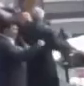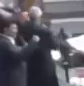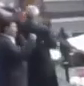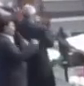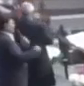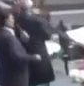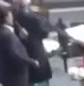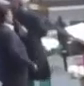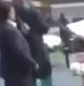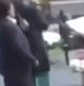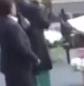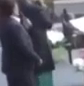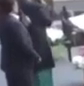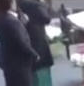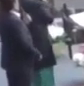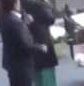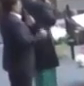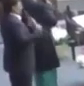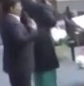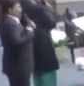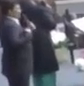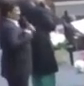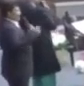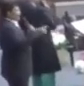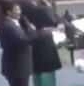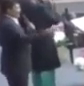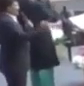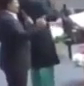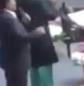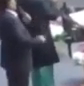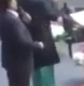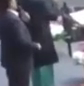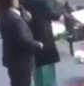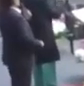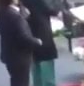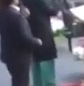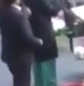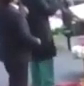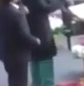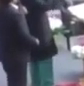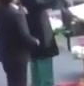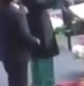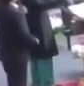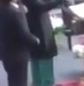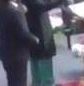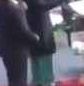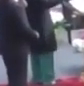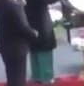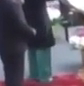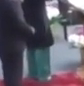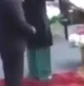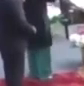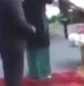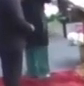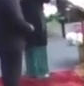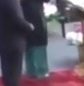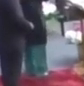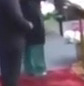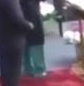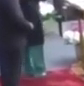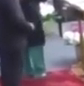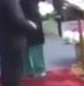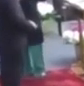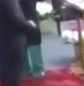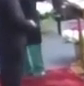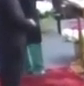చేయడానికి వస్తాడు. You know what I told you to do? నేను ఏం చెప్పాను నీకు చేయమని? He's asking us not as a foreigner, not as a